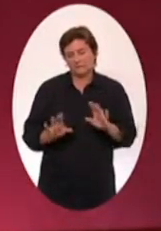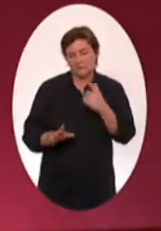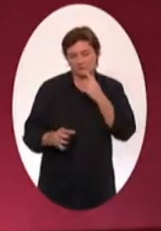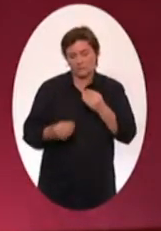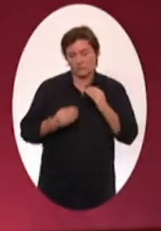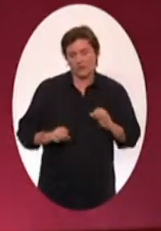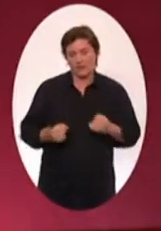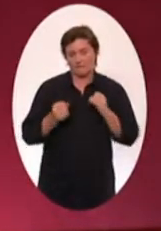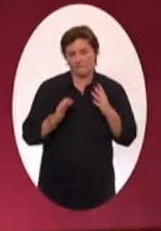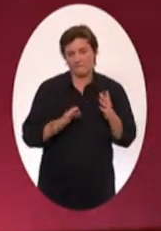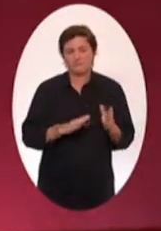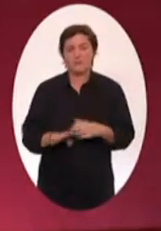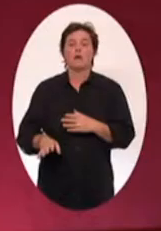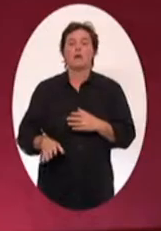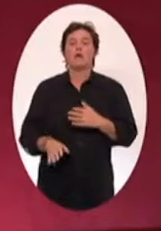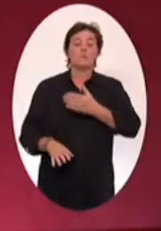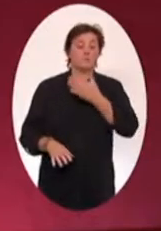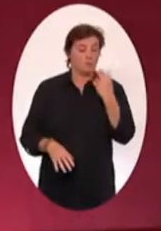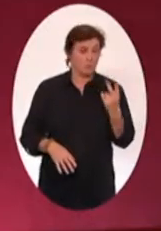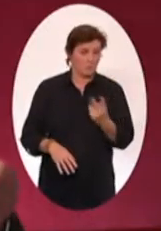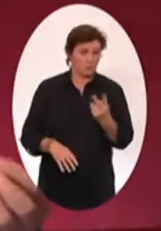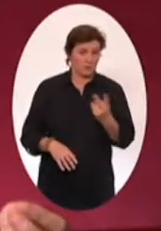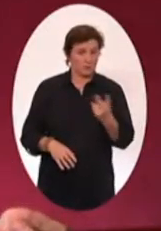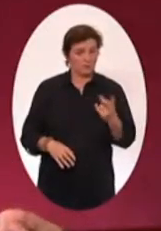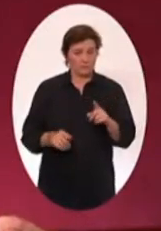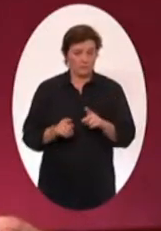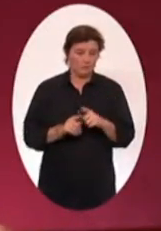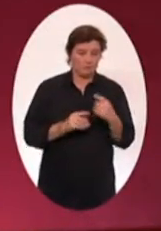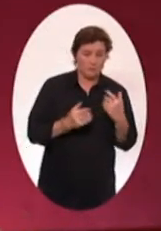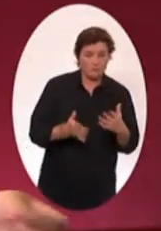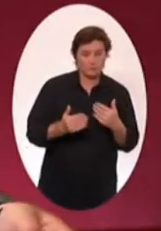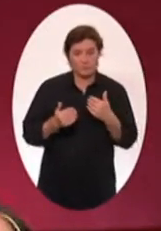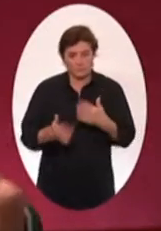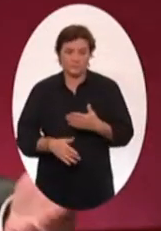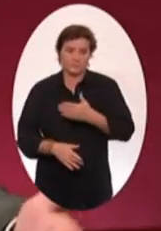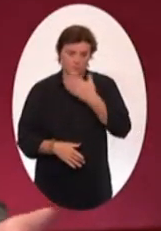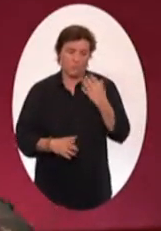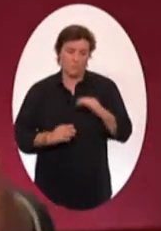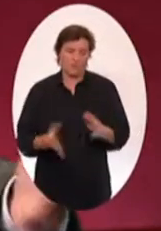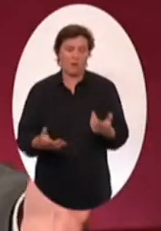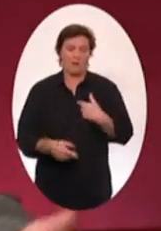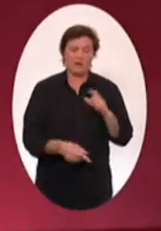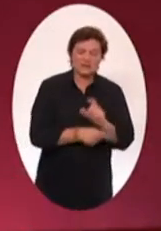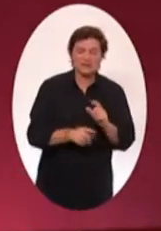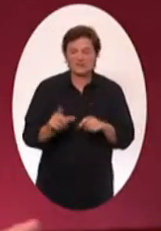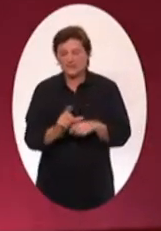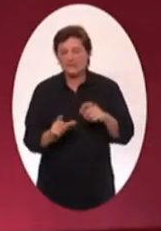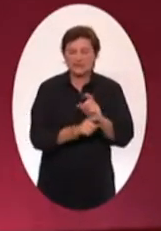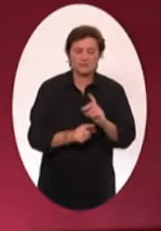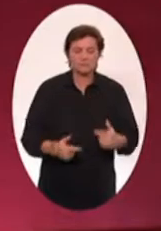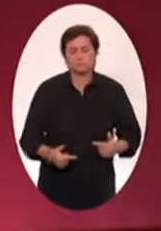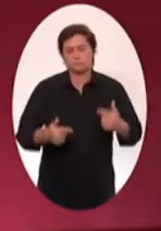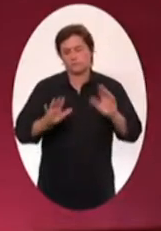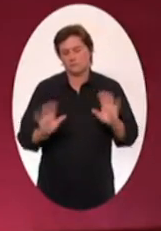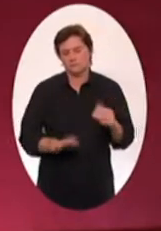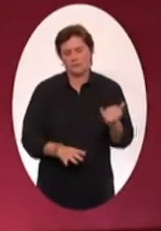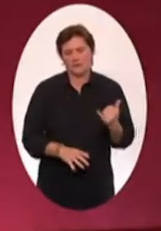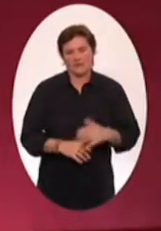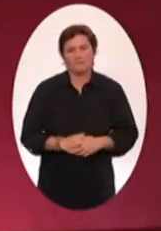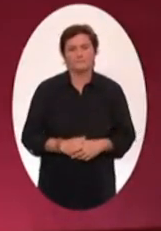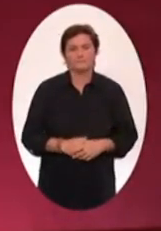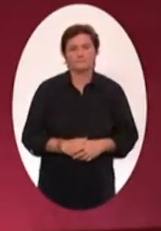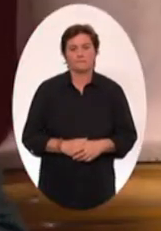Voilà. Et les uns et les autres feraient mieux d'être dans la proposition plutôt que dans la critique ou l'invective systématique.